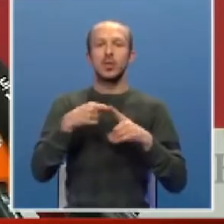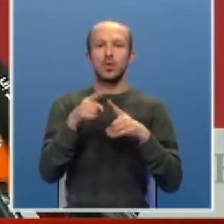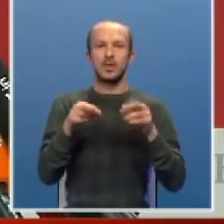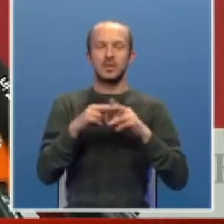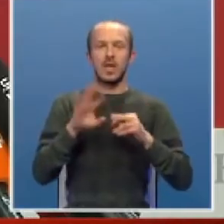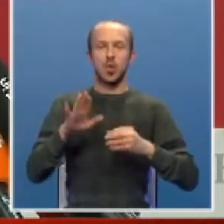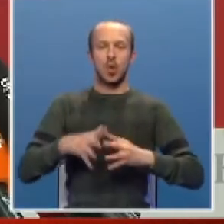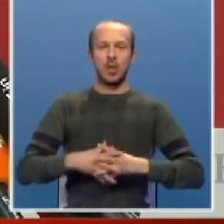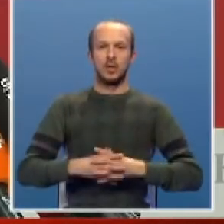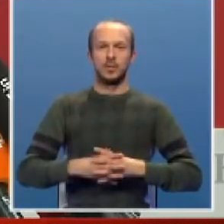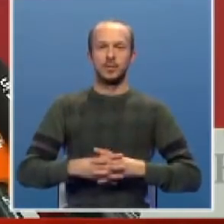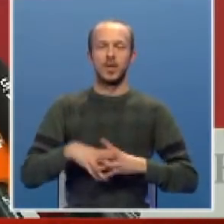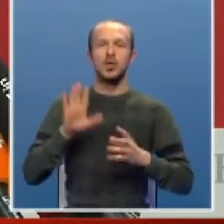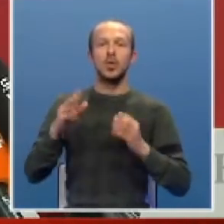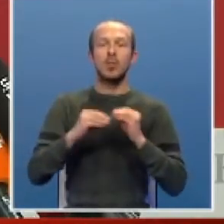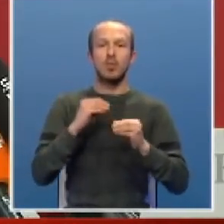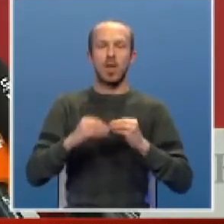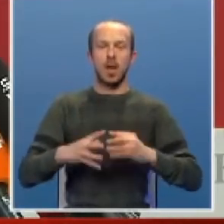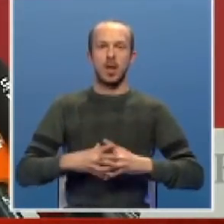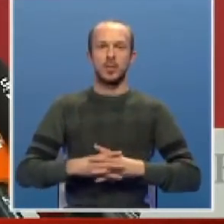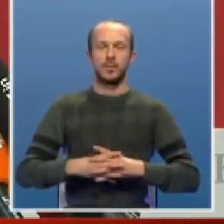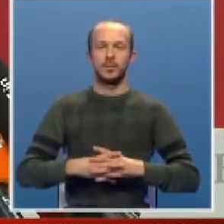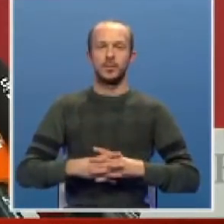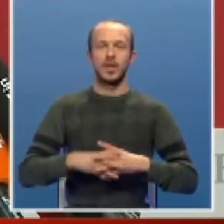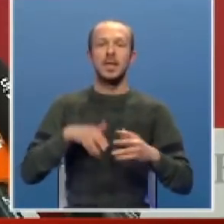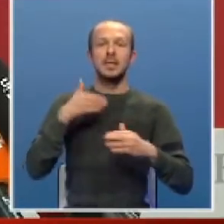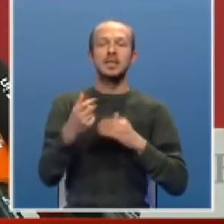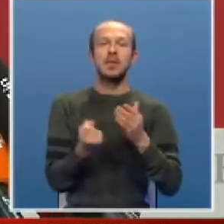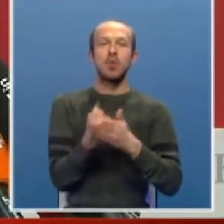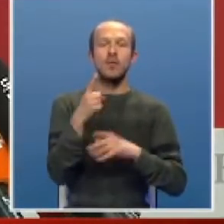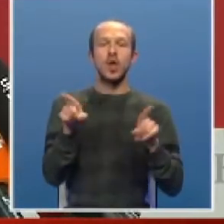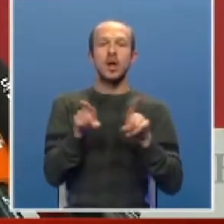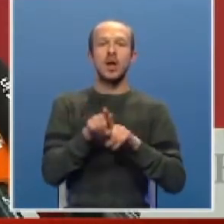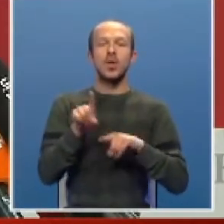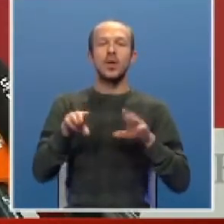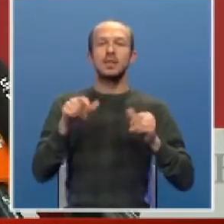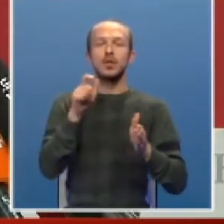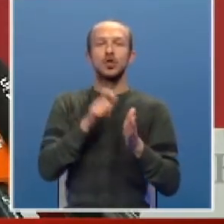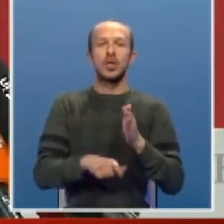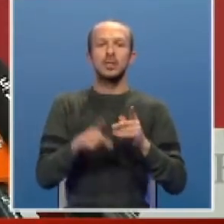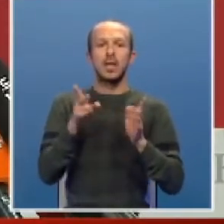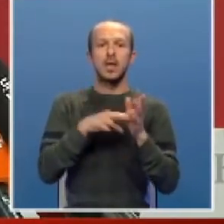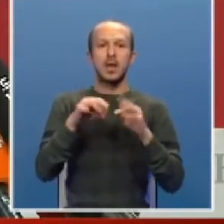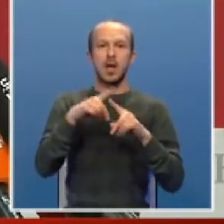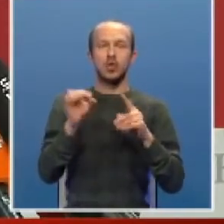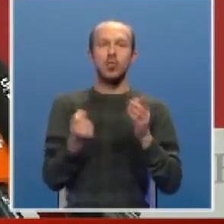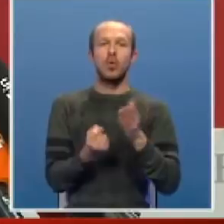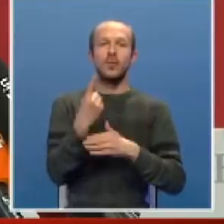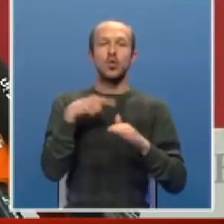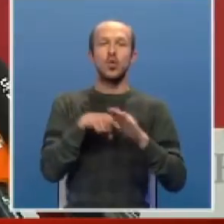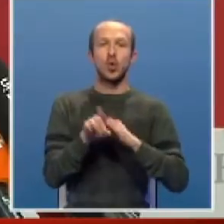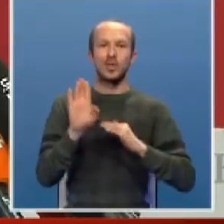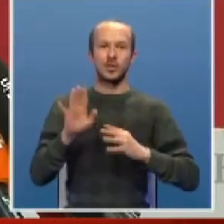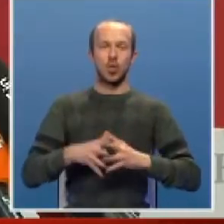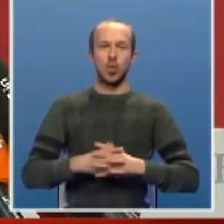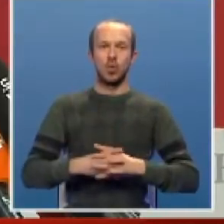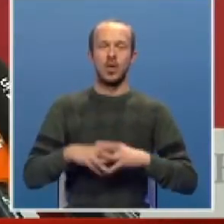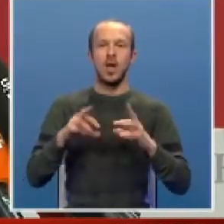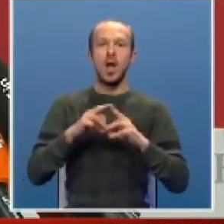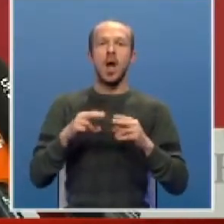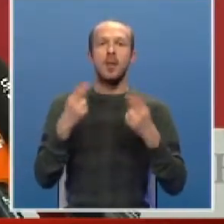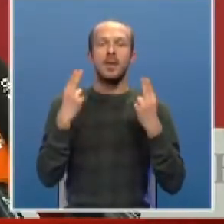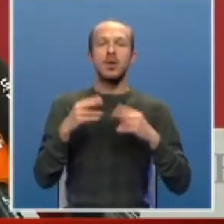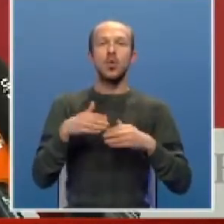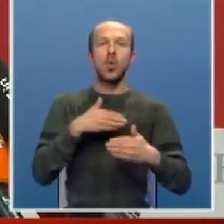konteksta toga problema. Tek se negdje pojavljuju kao neke zemlje članice NATO se pojavljuju kroz to, a da primarno je